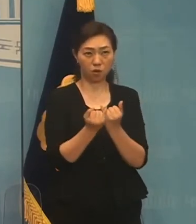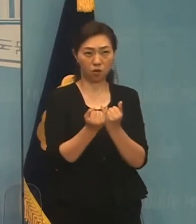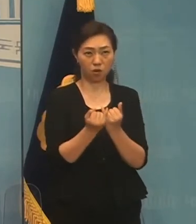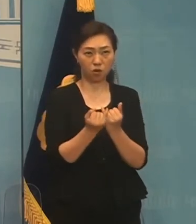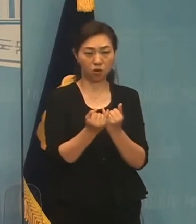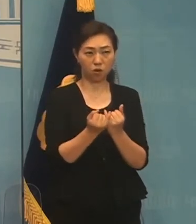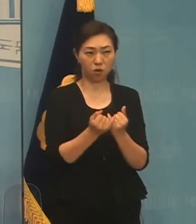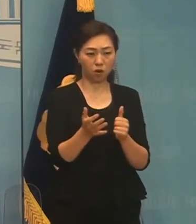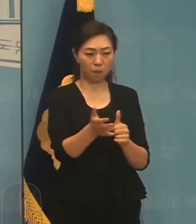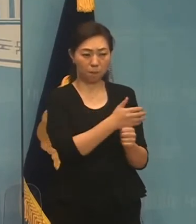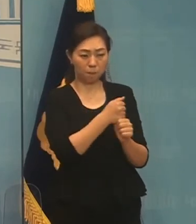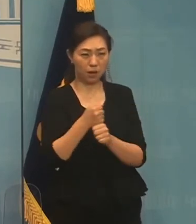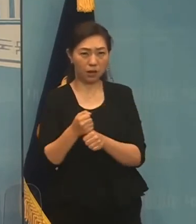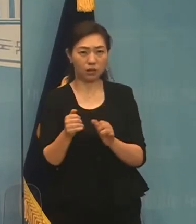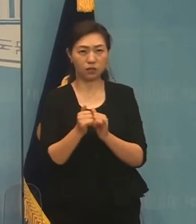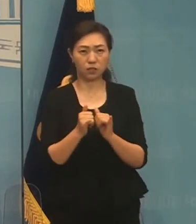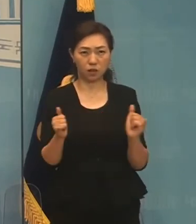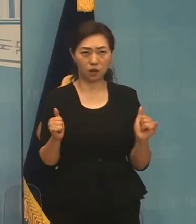공갈,